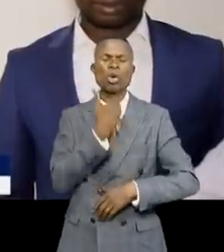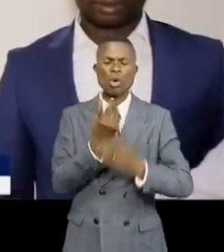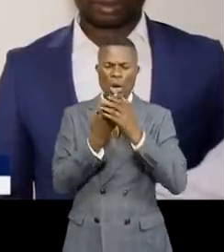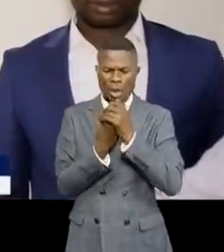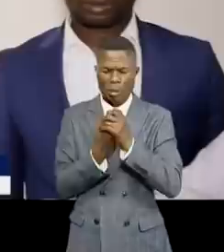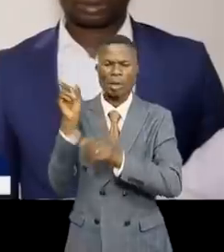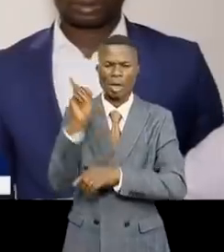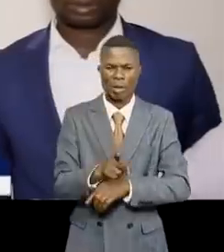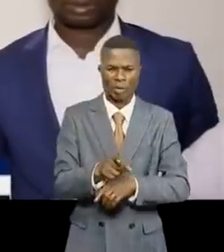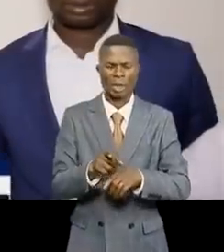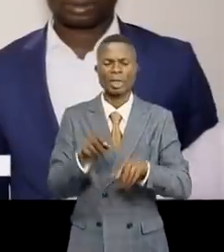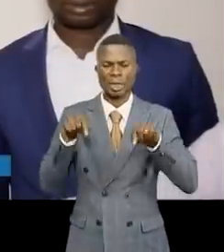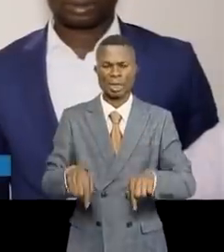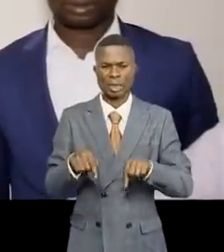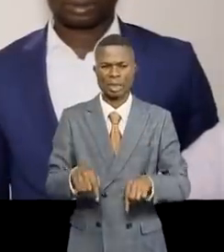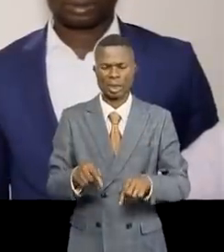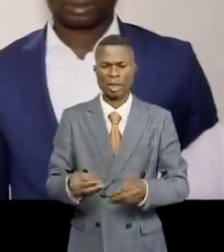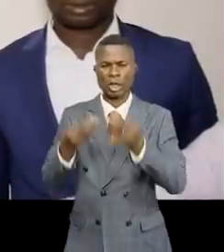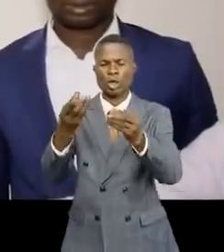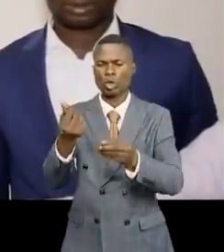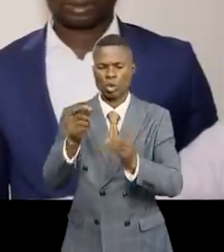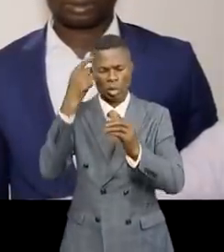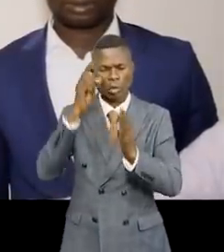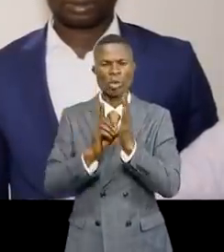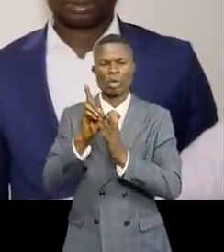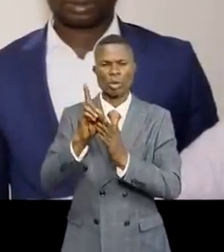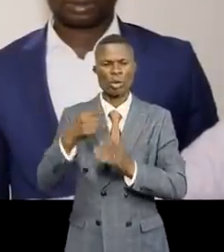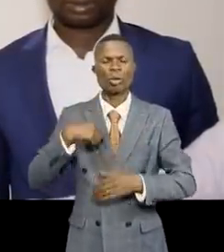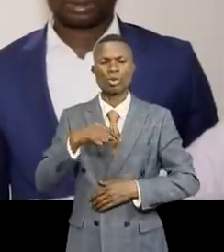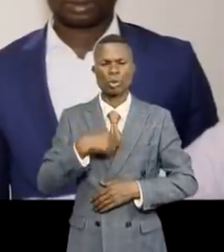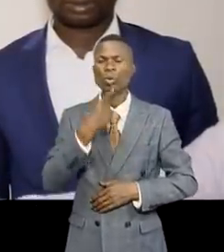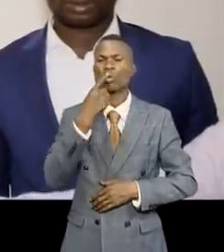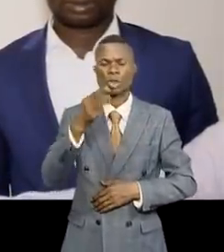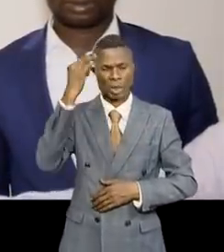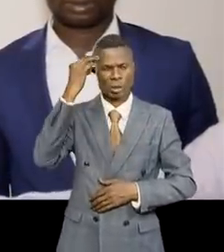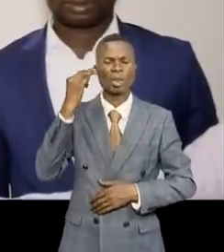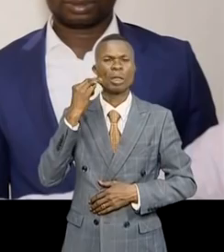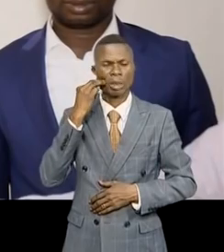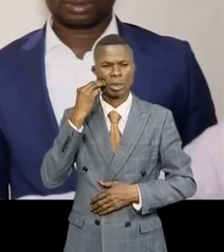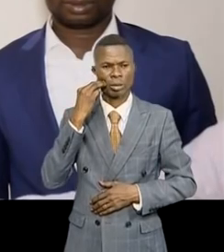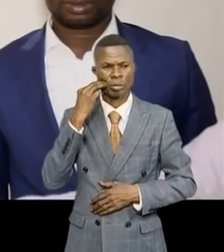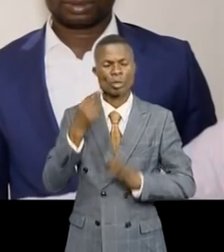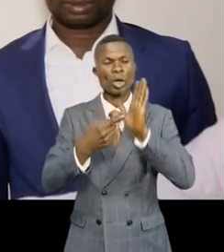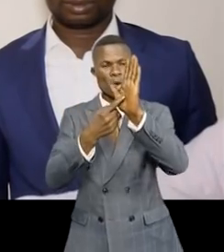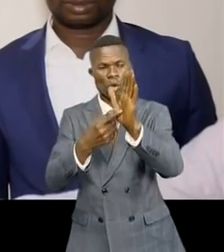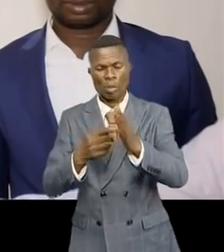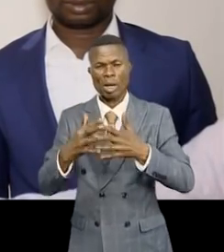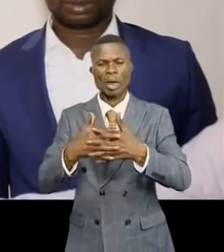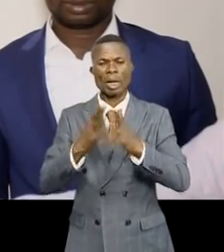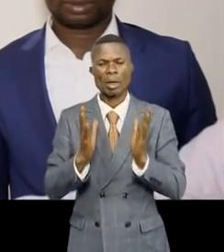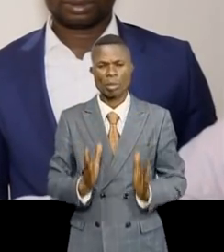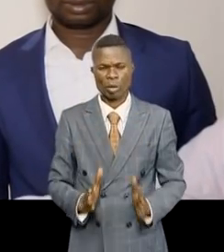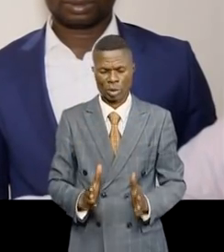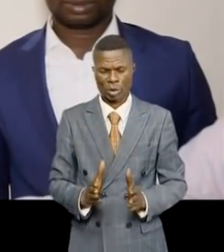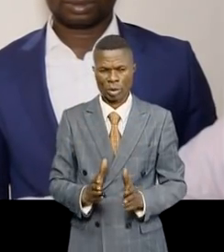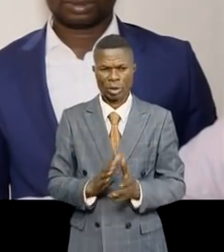RDC, donner des crédits au développement. Et nous avons dit au ministre, peut-être on vous présentera ses partenaires. Et lui-même,